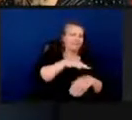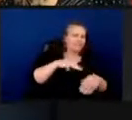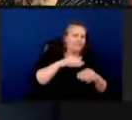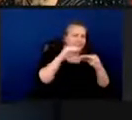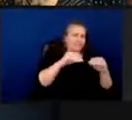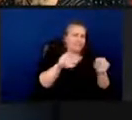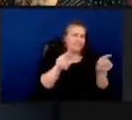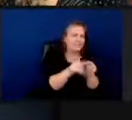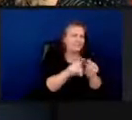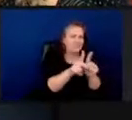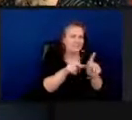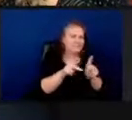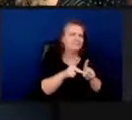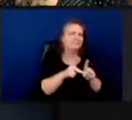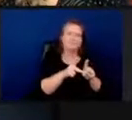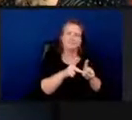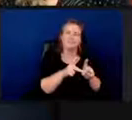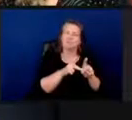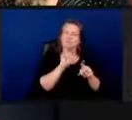Kwa hivyo